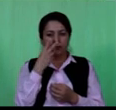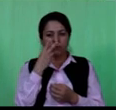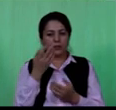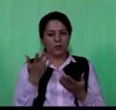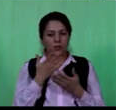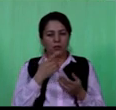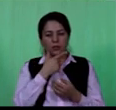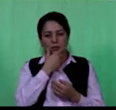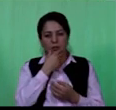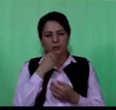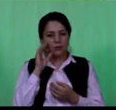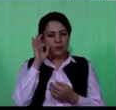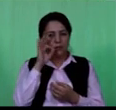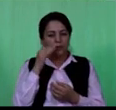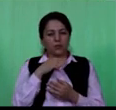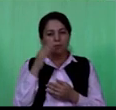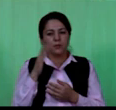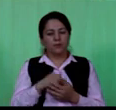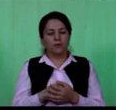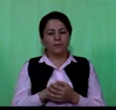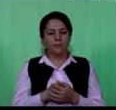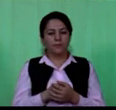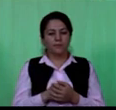абрикосы у вас справа